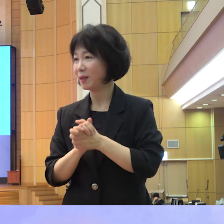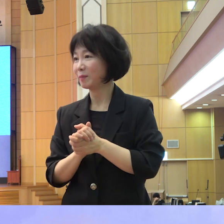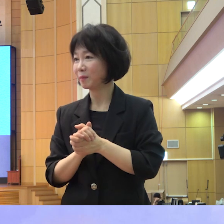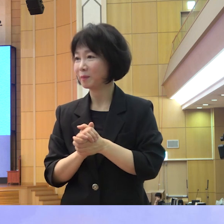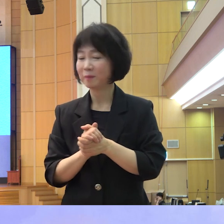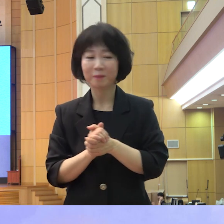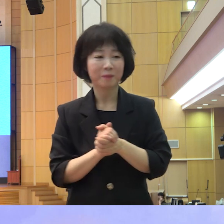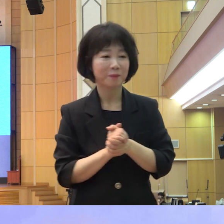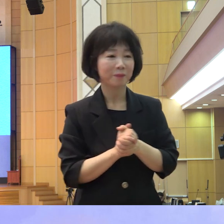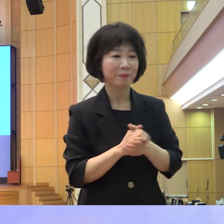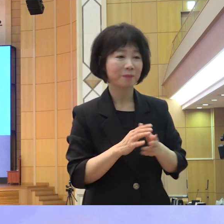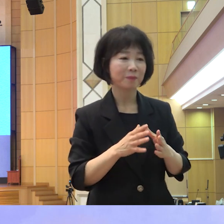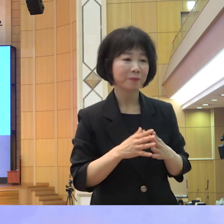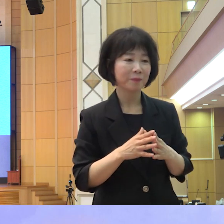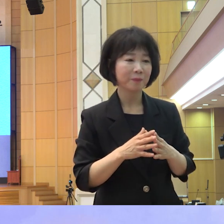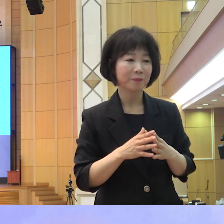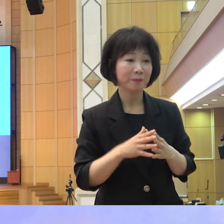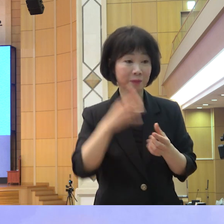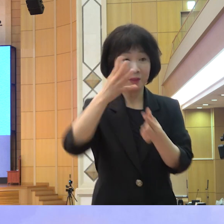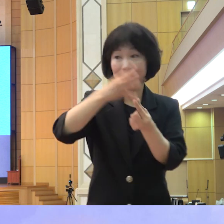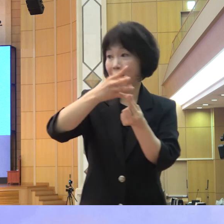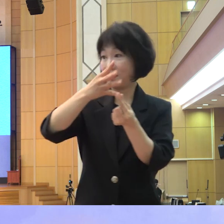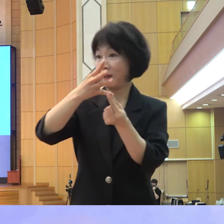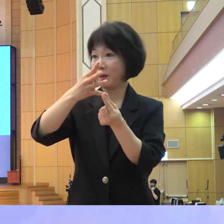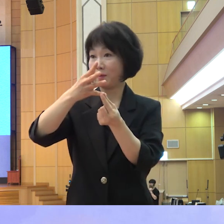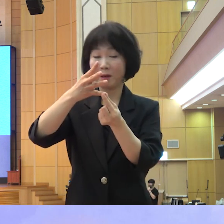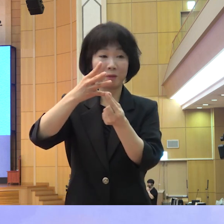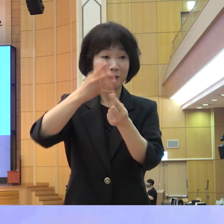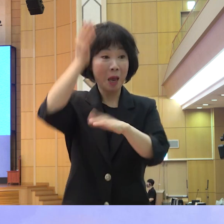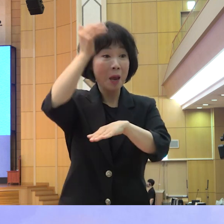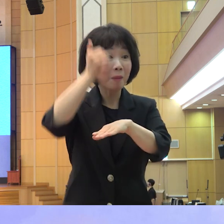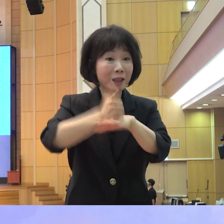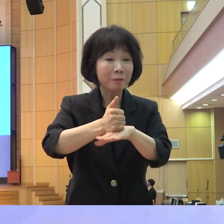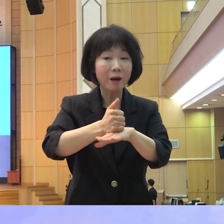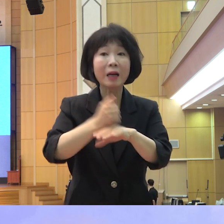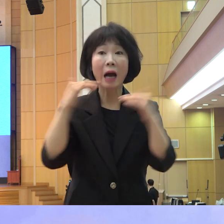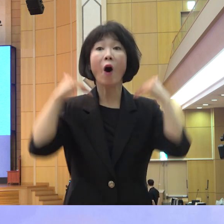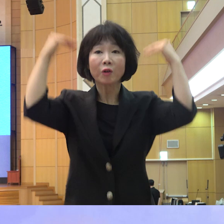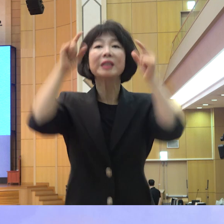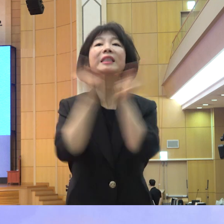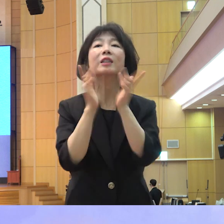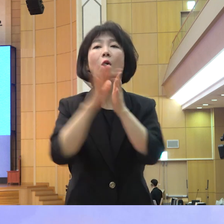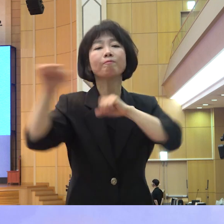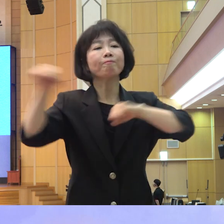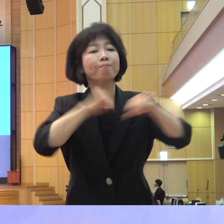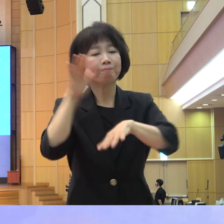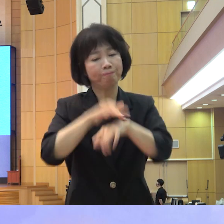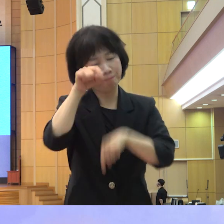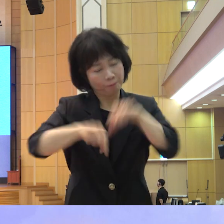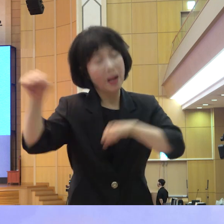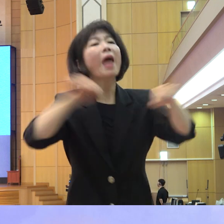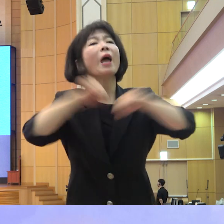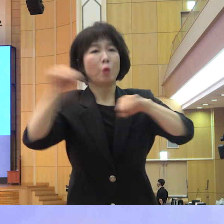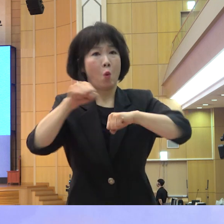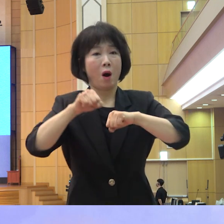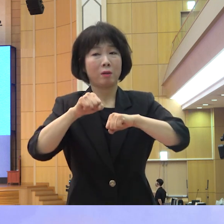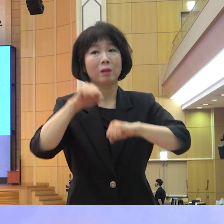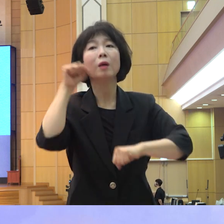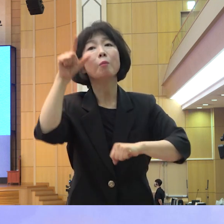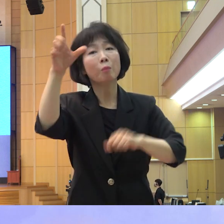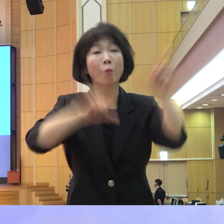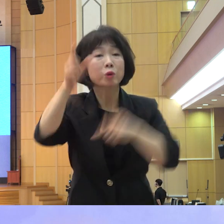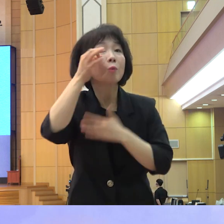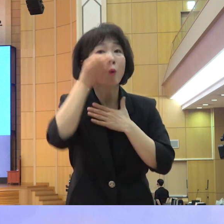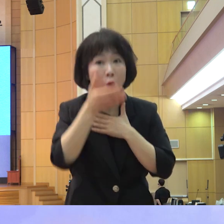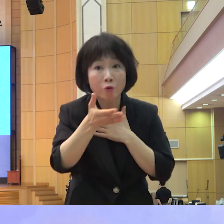방금 전에 들었는데. 그리고 마지막은 뭐라고요? 행동하라는 거예요. 그렇게 실천에 옮겨달라는 거예요.